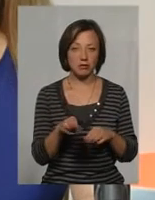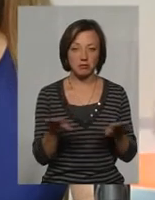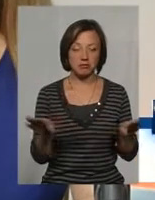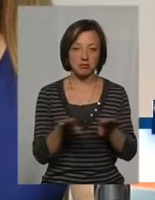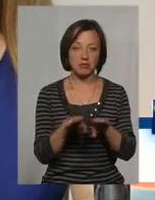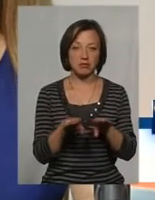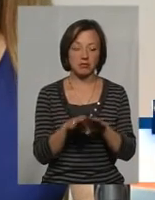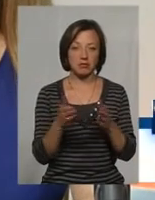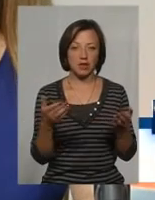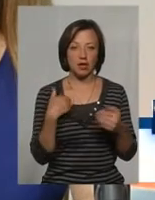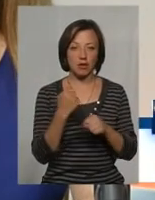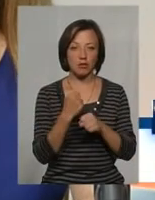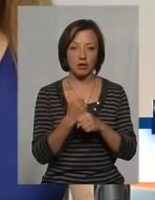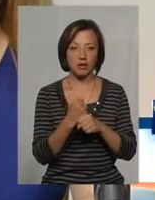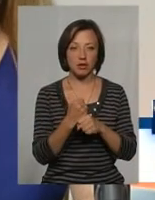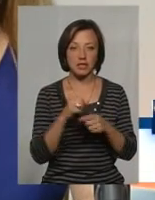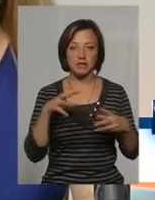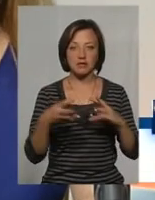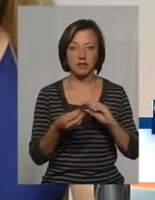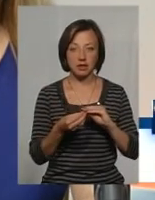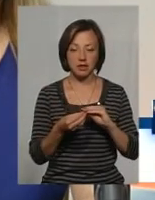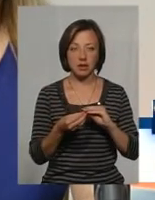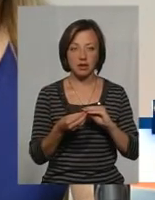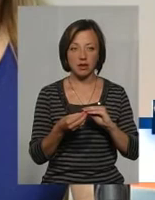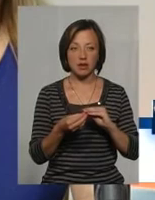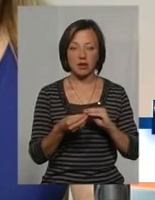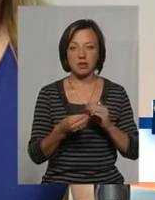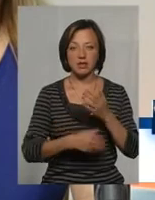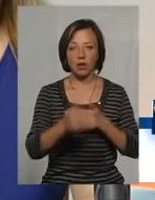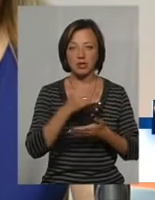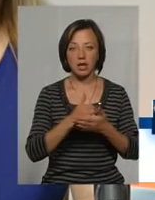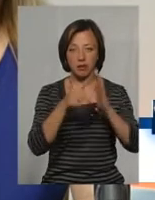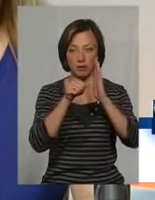от я робила звіт за останні